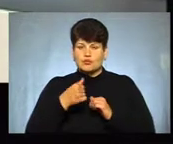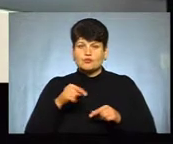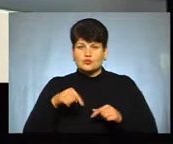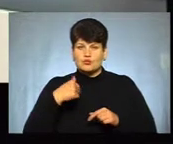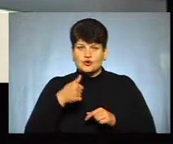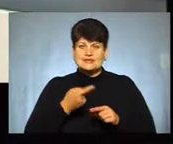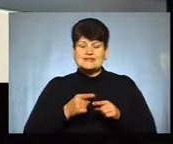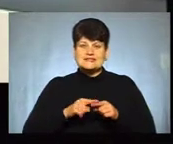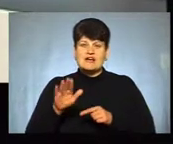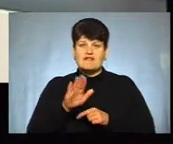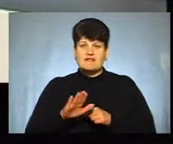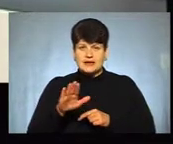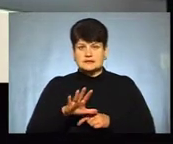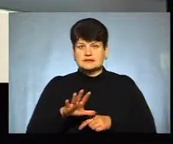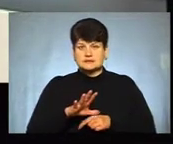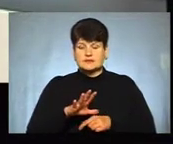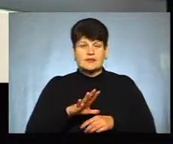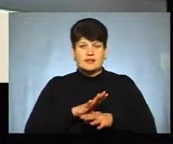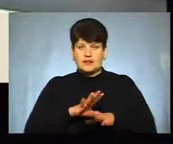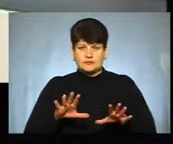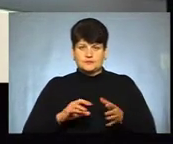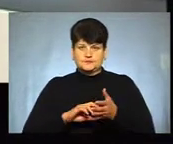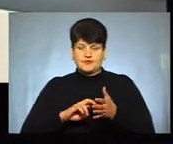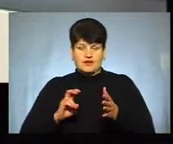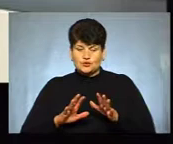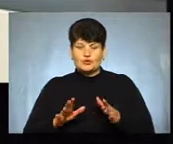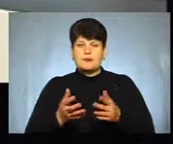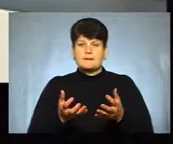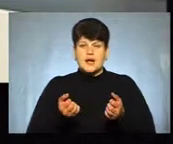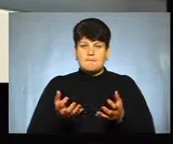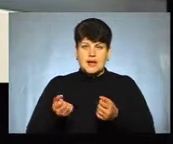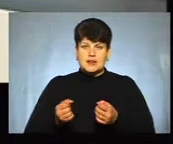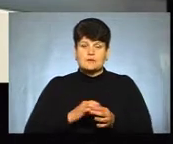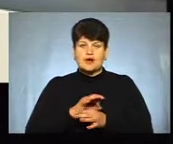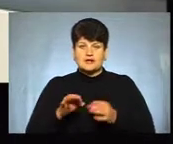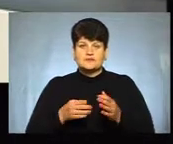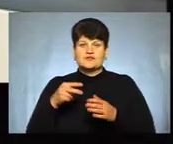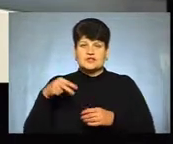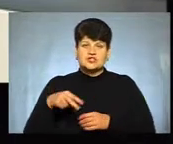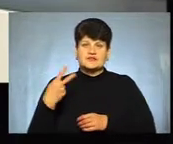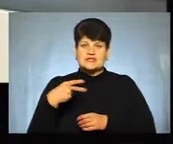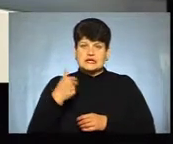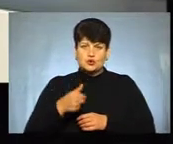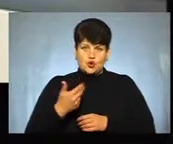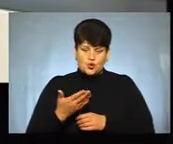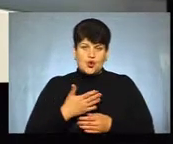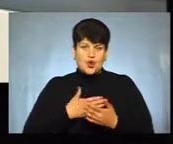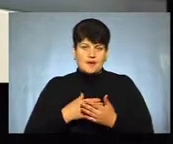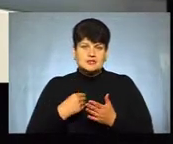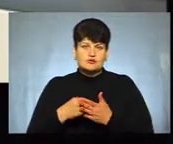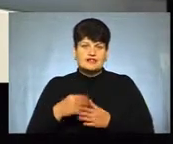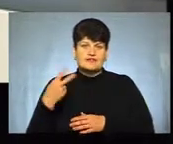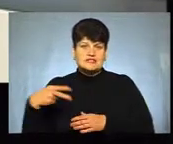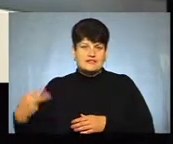це вересень не став винятком, і впродовж місяця ми приймали проекти на громадський бюджет 2020 року, тобто громадський бюджет